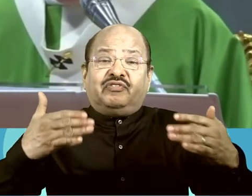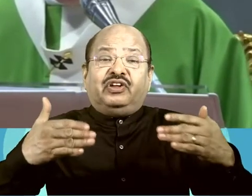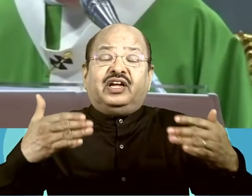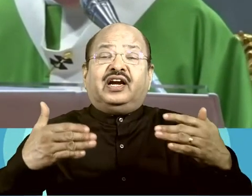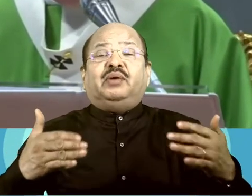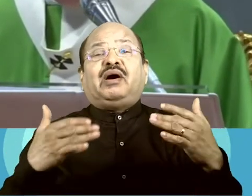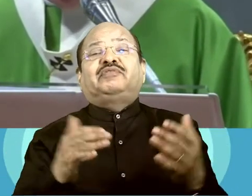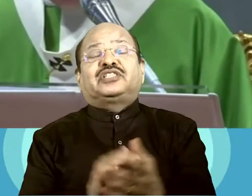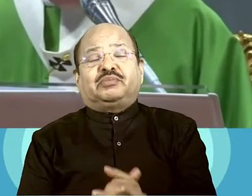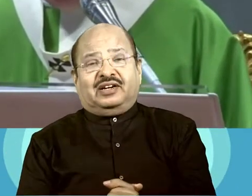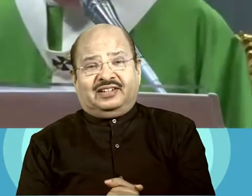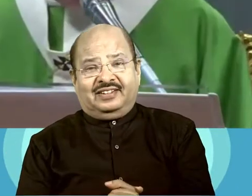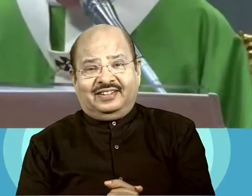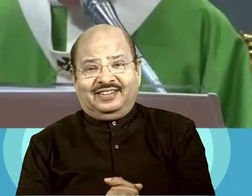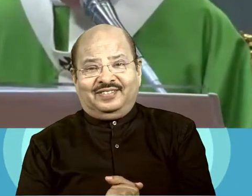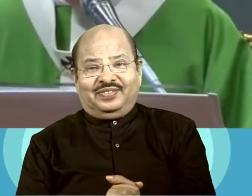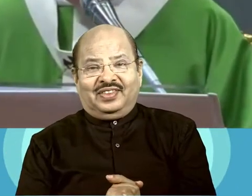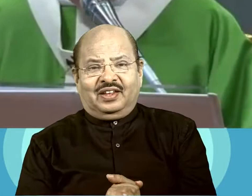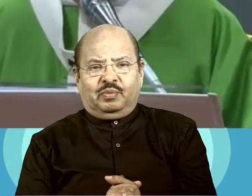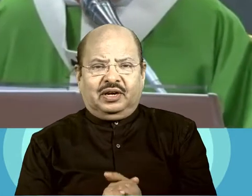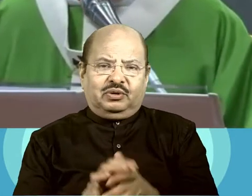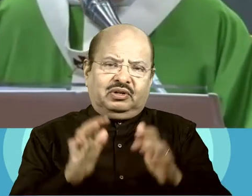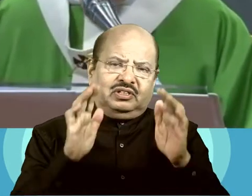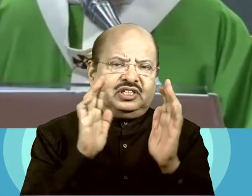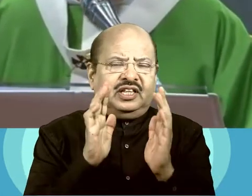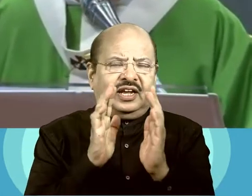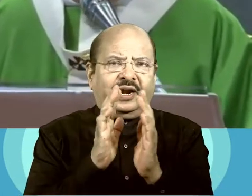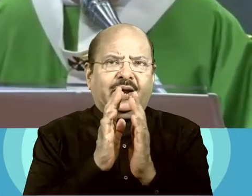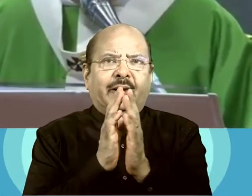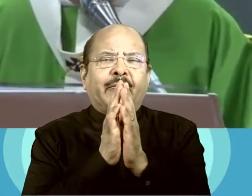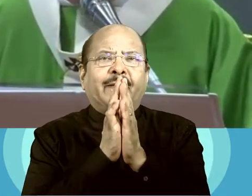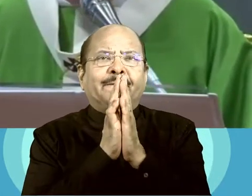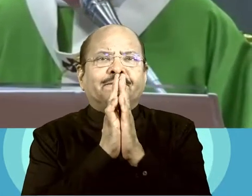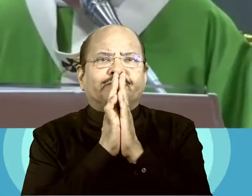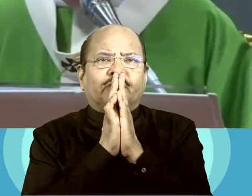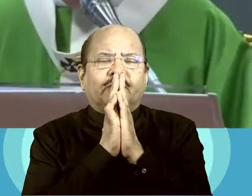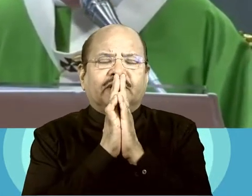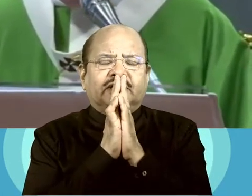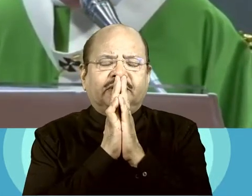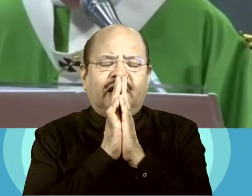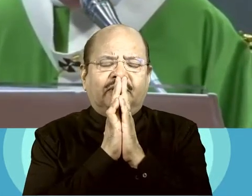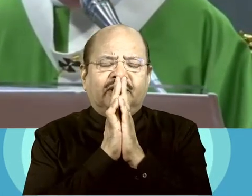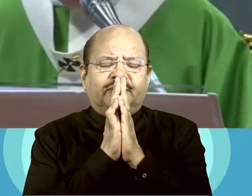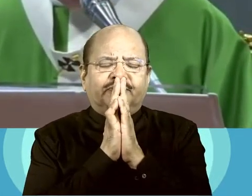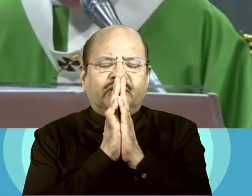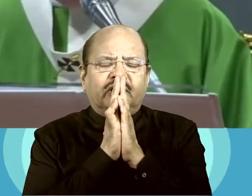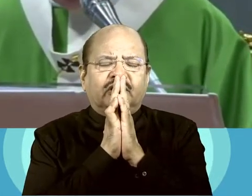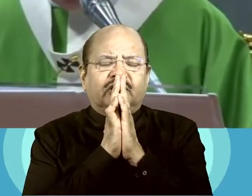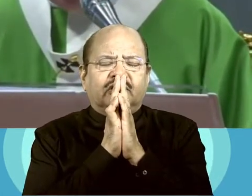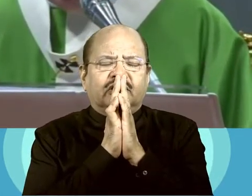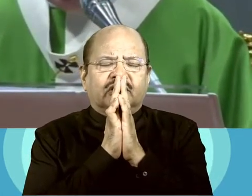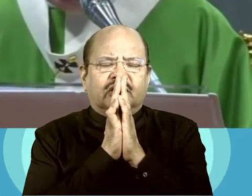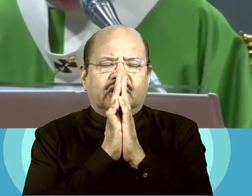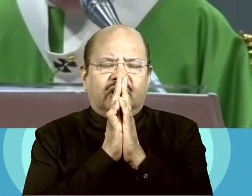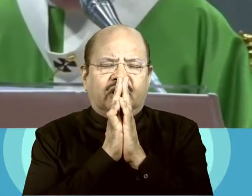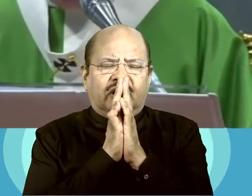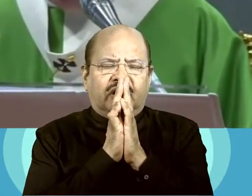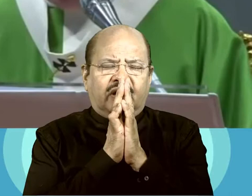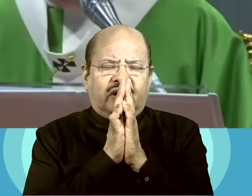തുടർച്ചയായിട്ടുള്ള നവീകരണം ആവശ്യമാണ്. മറ്റൊന്നും ചിന്തിക്കേണ്ട. പരിശുദ്ധ പിതാവ്